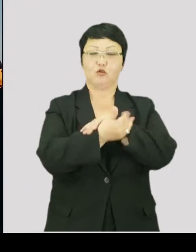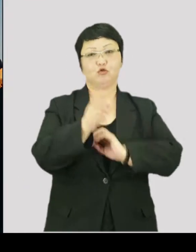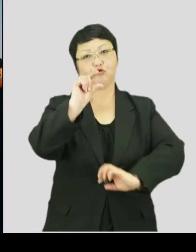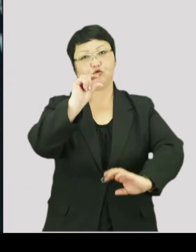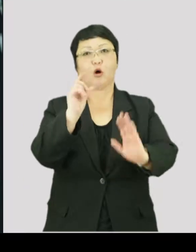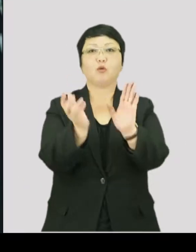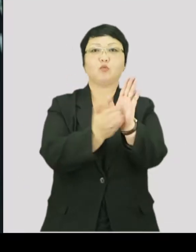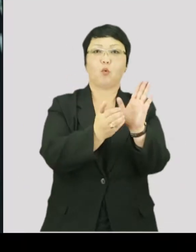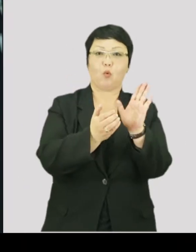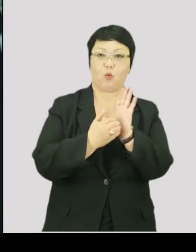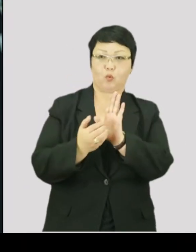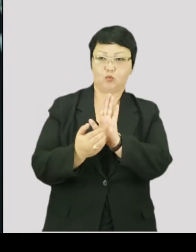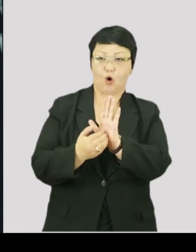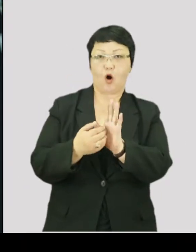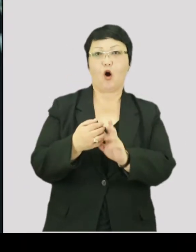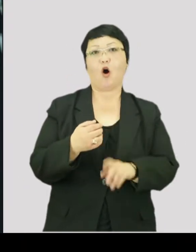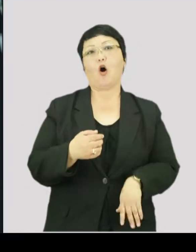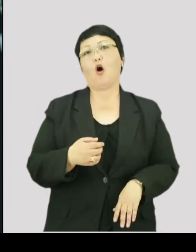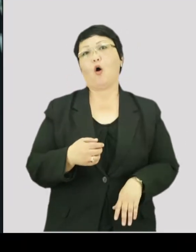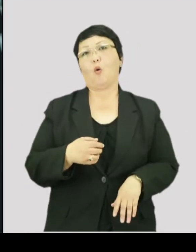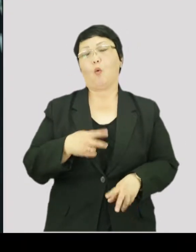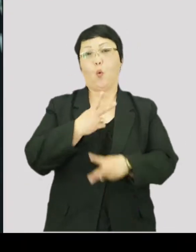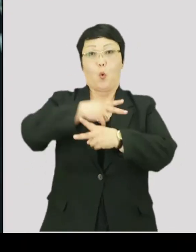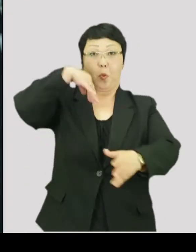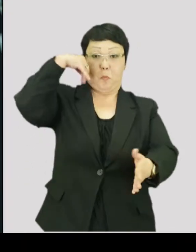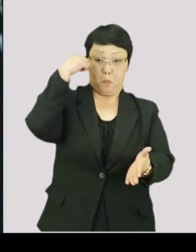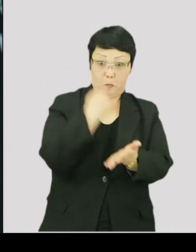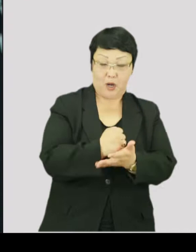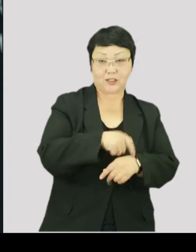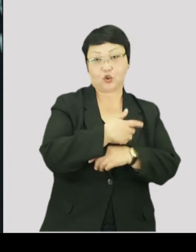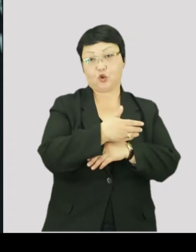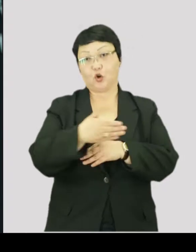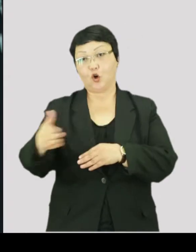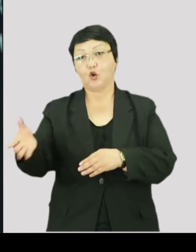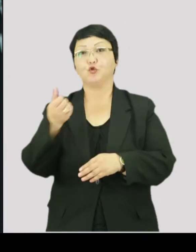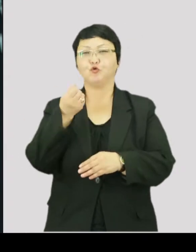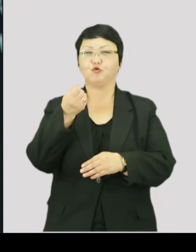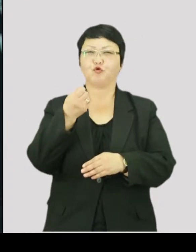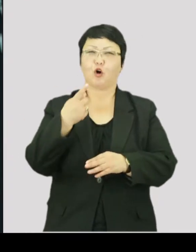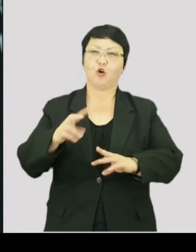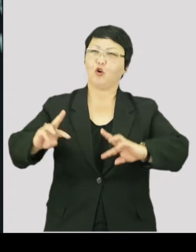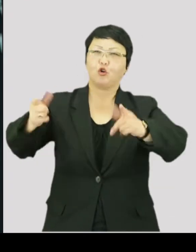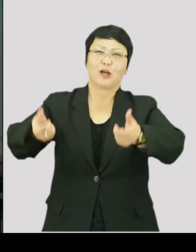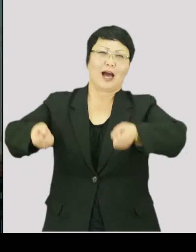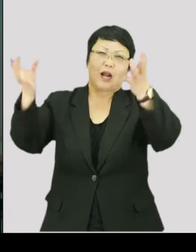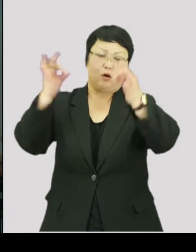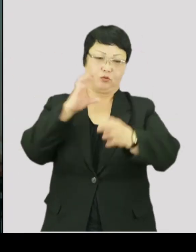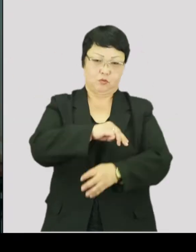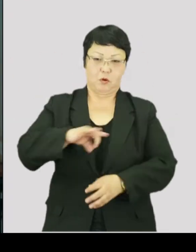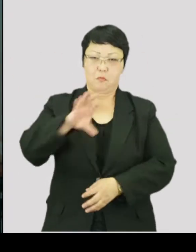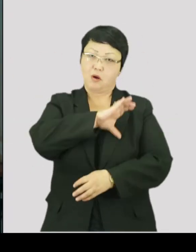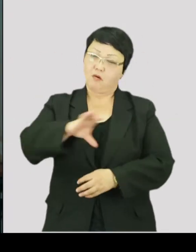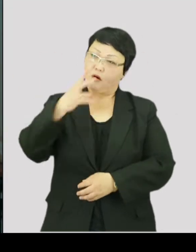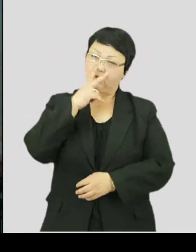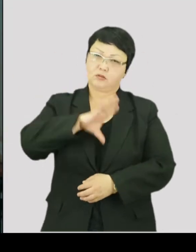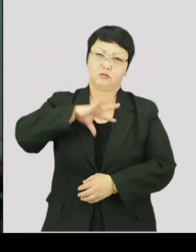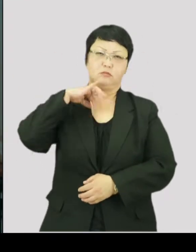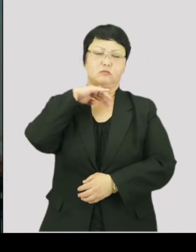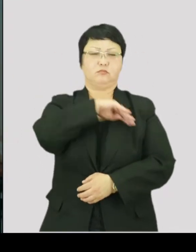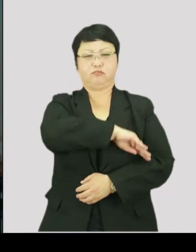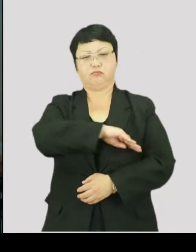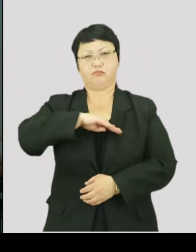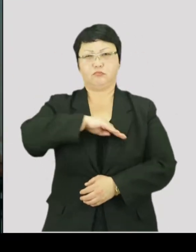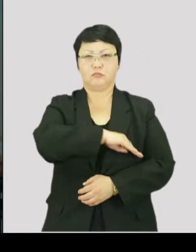97 оны хууль батлагдсанаас хойш юусоо өөрчлөгдөв. Энэ дээр бол төрийн бас байгууллагын их сэтгэл дундуур байдаг. Нэг ажил нь бол